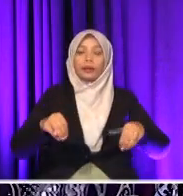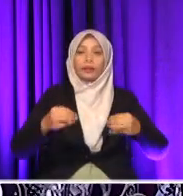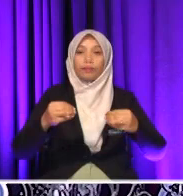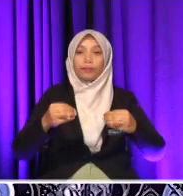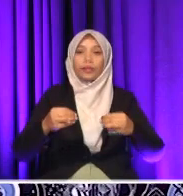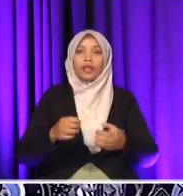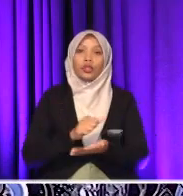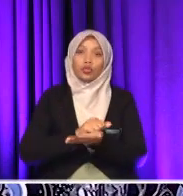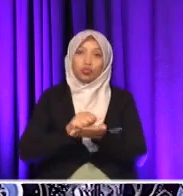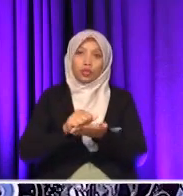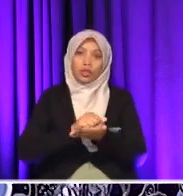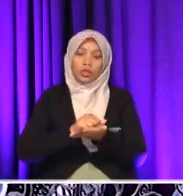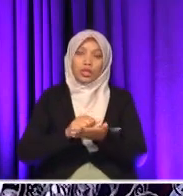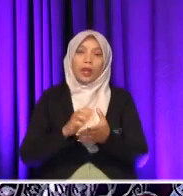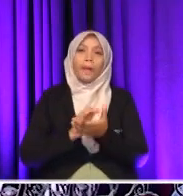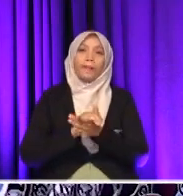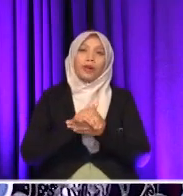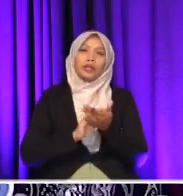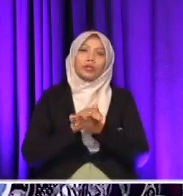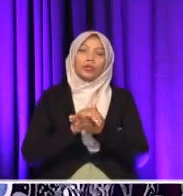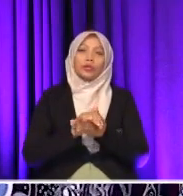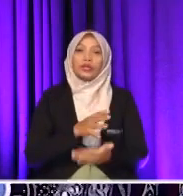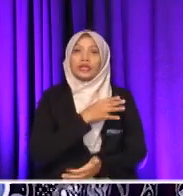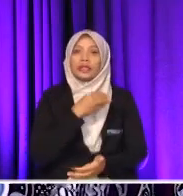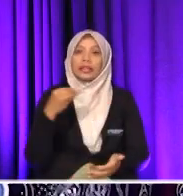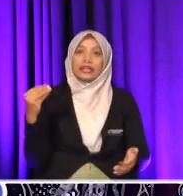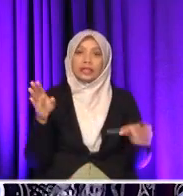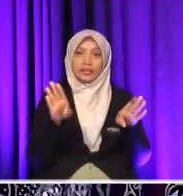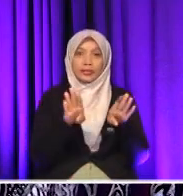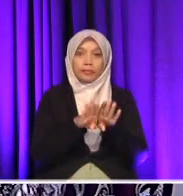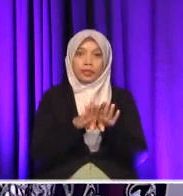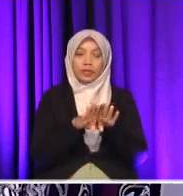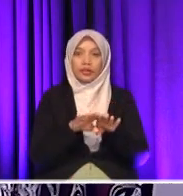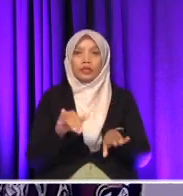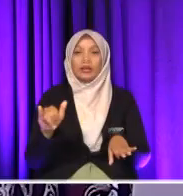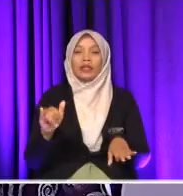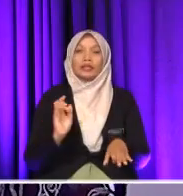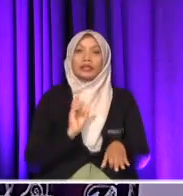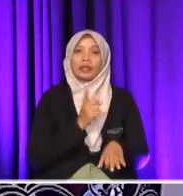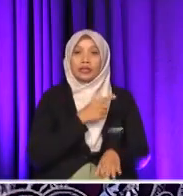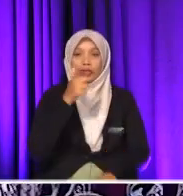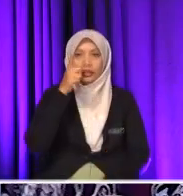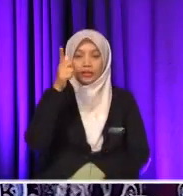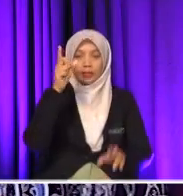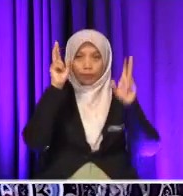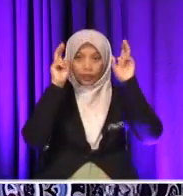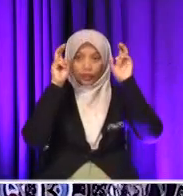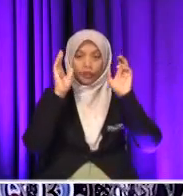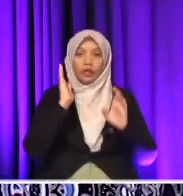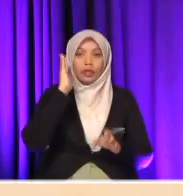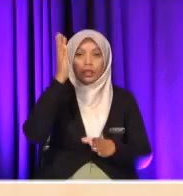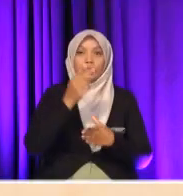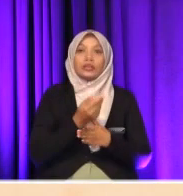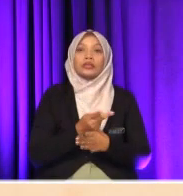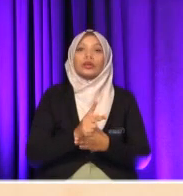mencuci membasuh dan sebagainya baik kita lihat kepada tajuk yang akan saya konsisten